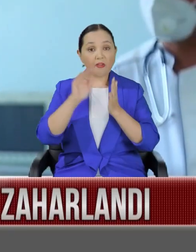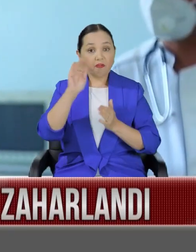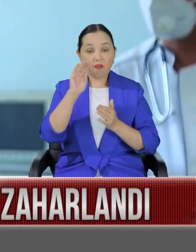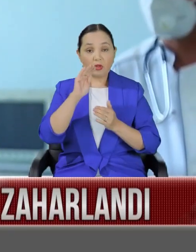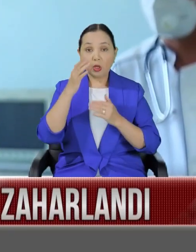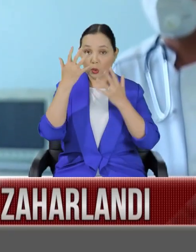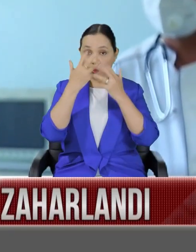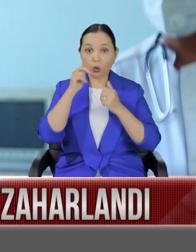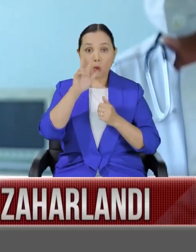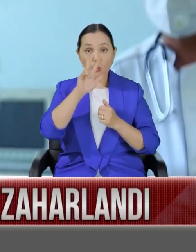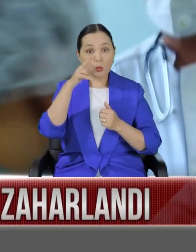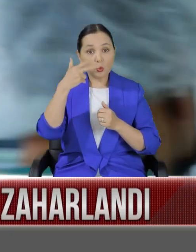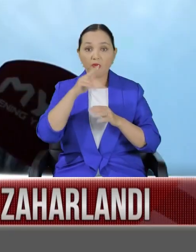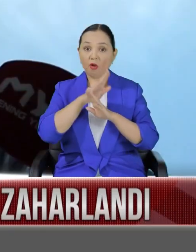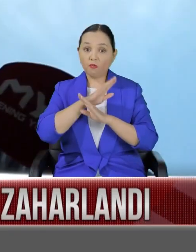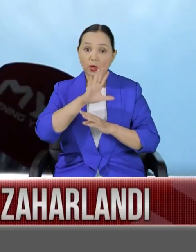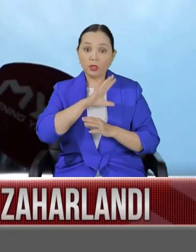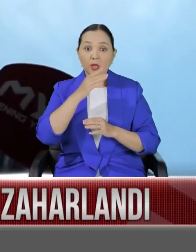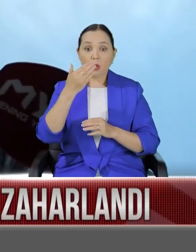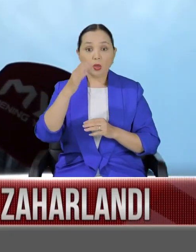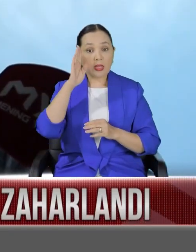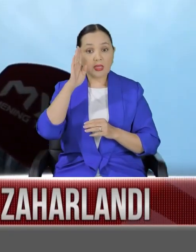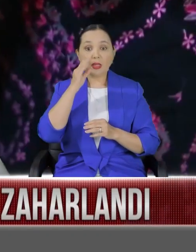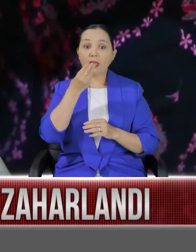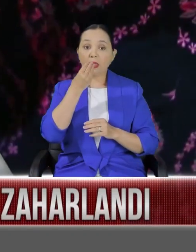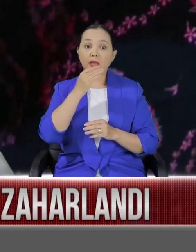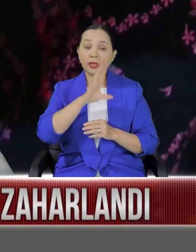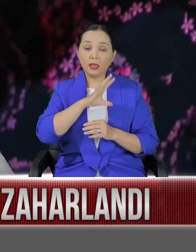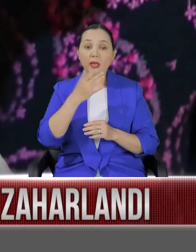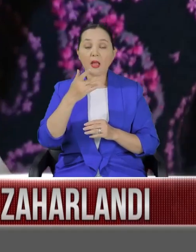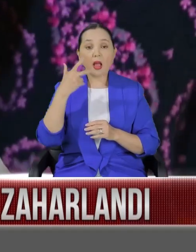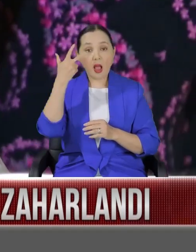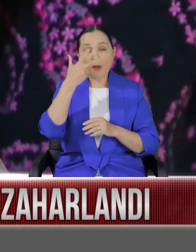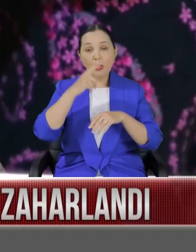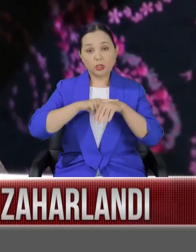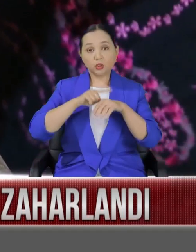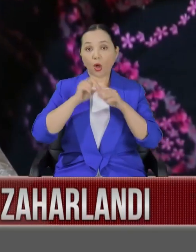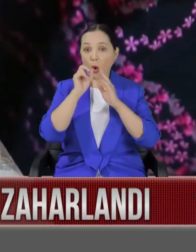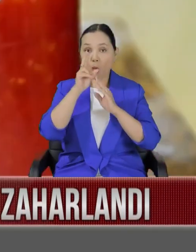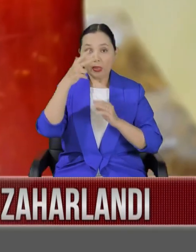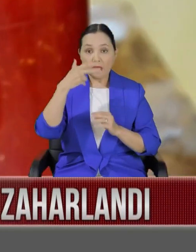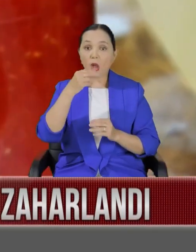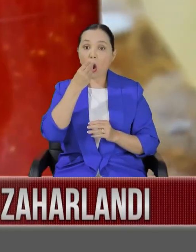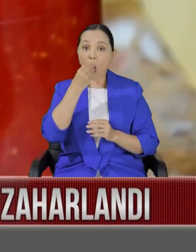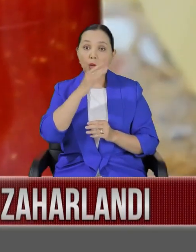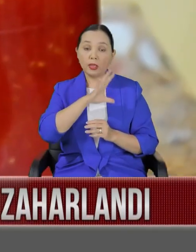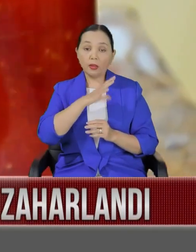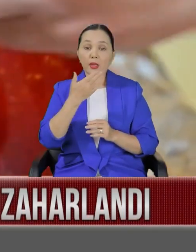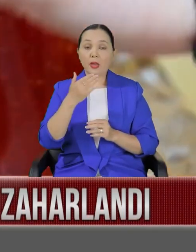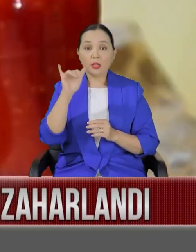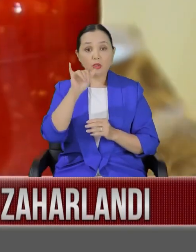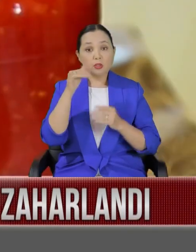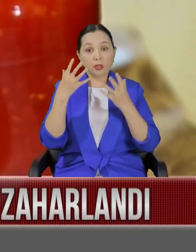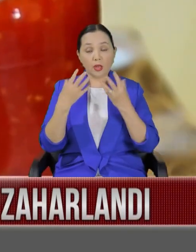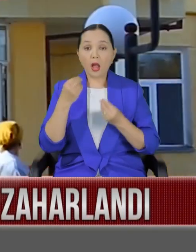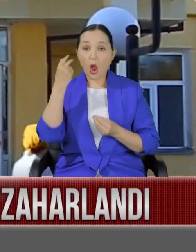8-fevral tungi soat 3:30 da vafot etgan. U yigit ham yegan edi. Abitda soat 12:30 larda ovqatlangan bo'lsa, shanba